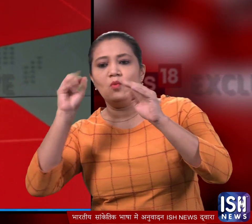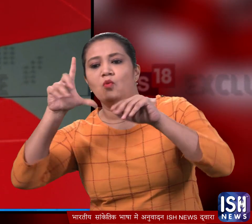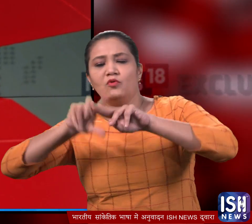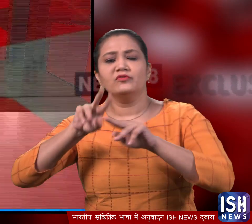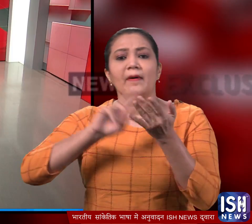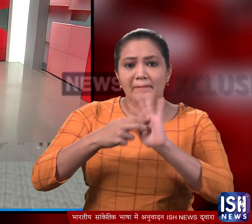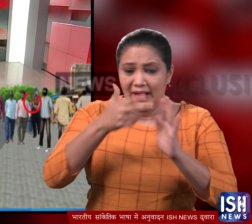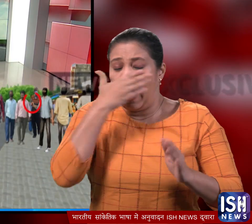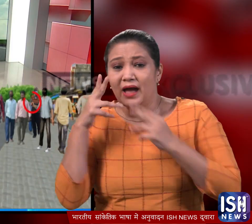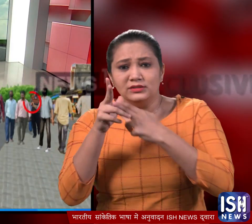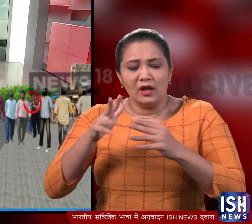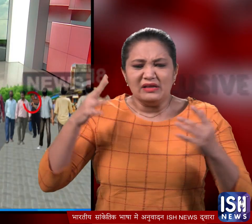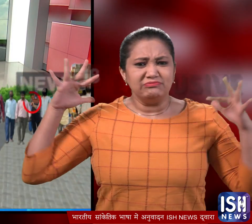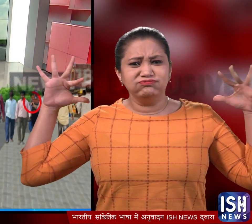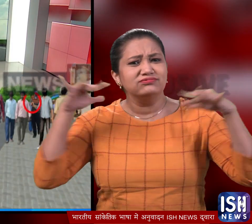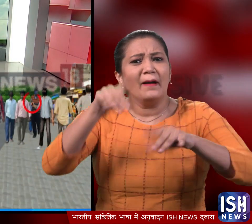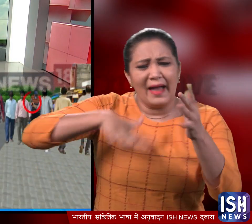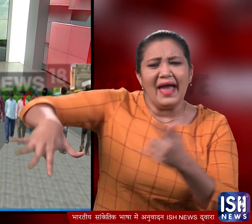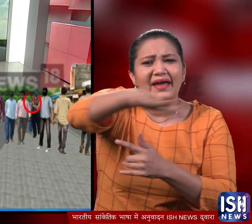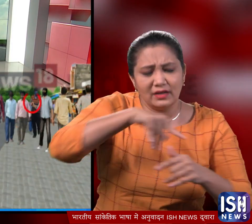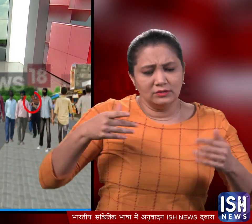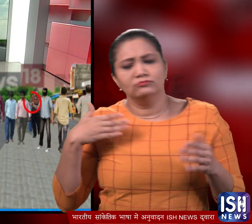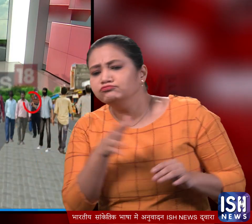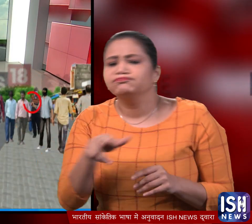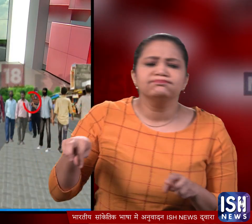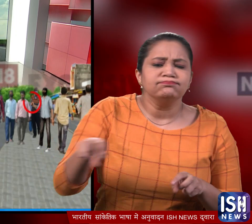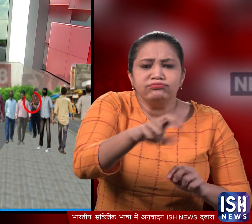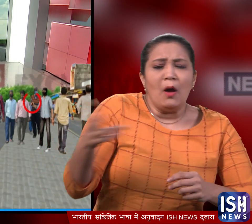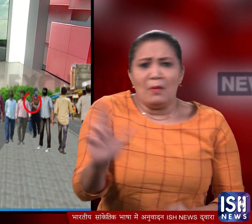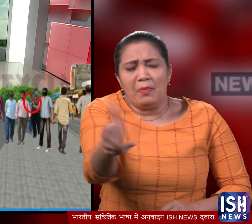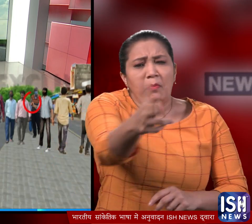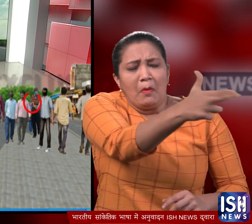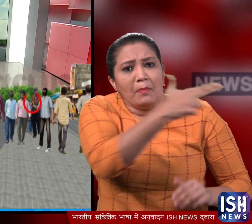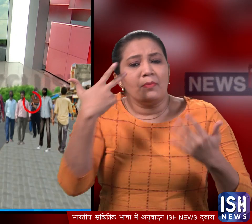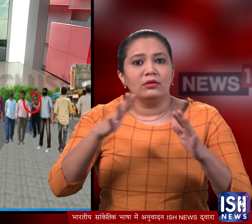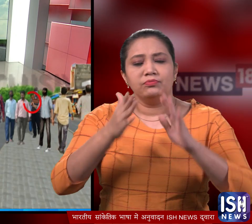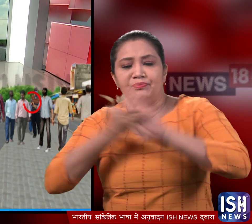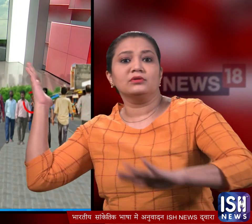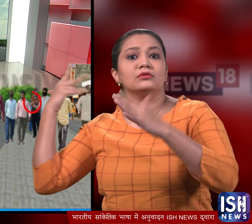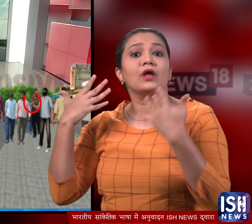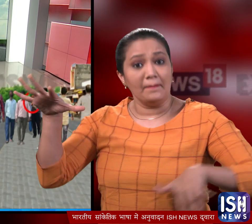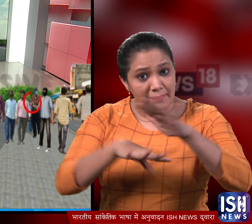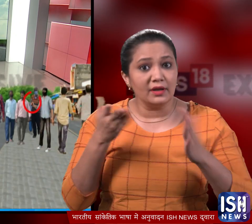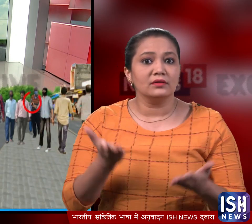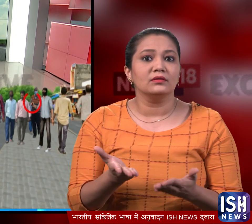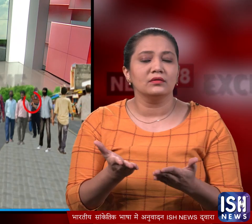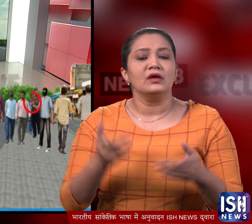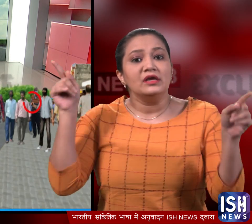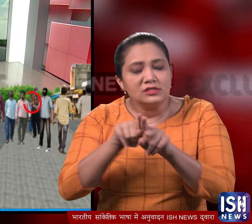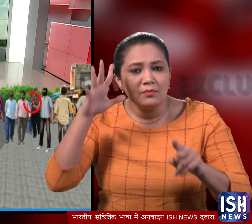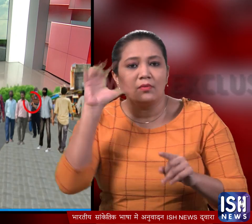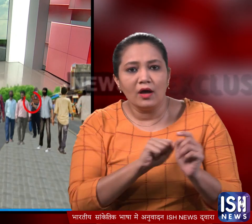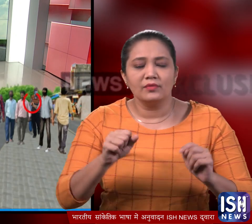इस बार आतंकी भीड़ भाड़ वाले इलाकों में घुसते और फिर अंधाधुंध गोलियां चलाकर वहां से फरार हो जाते। जानकारी मिली है कि इसी वजह